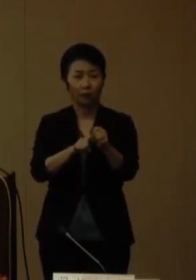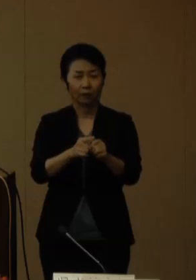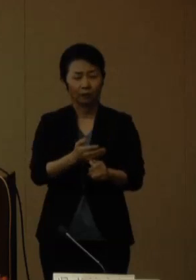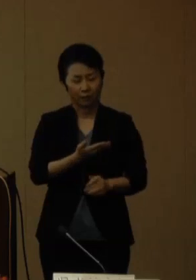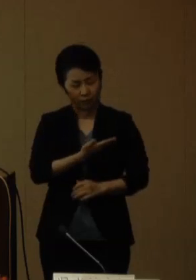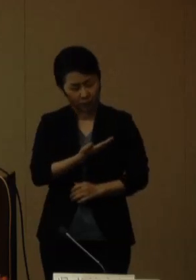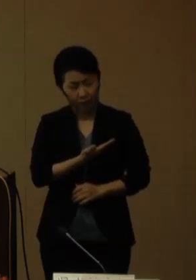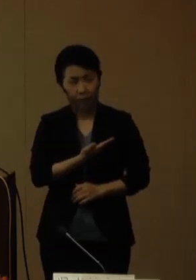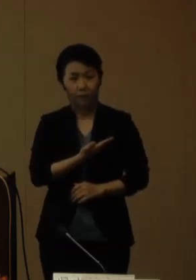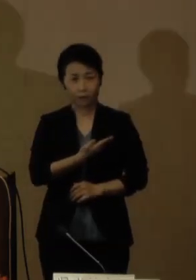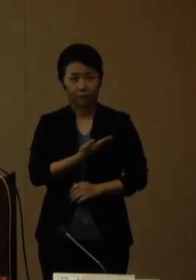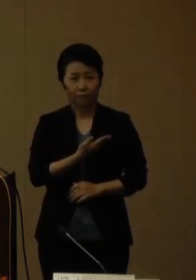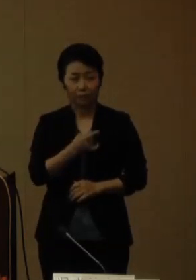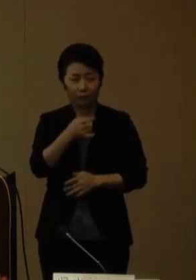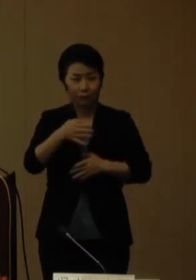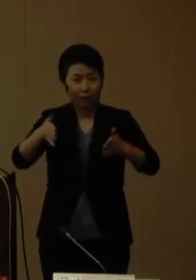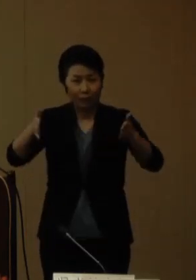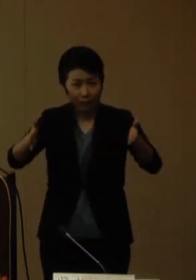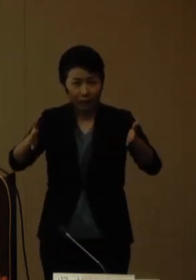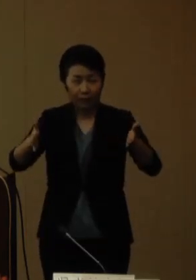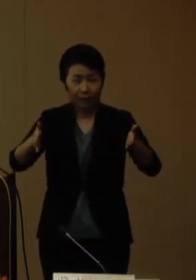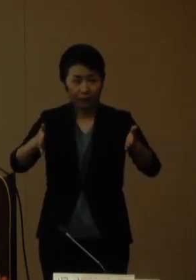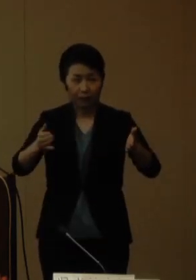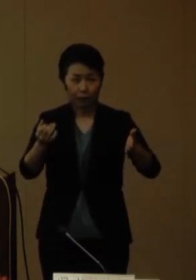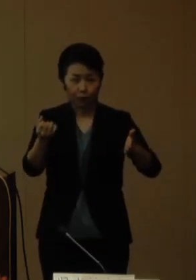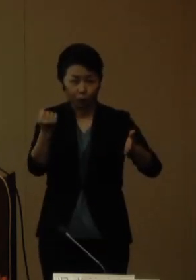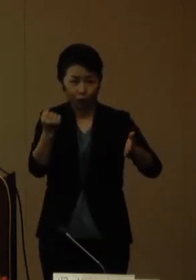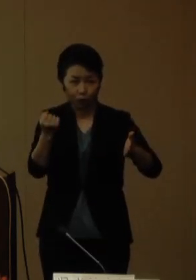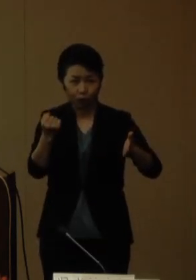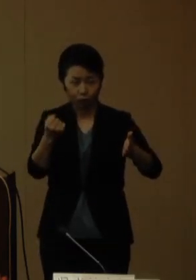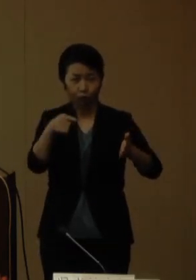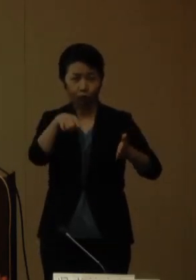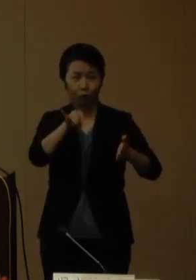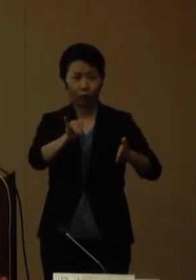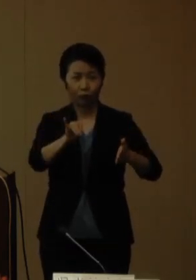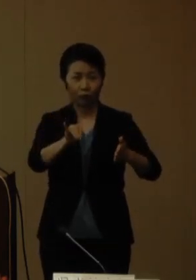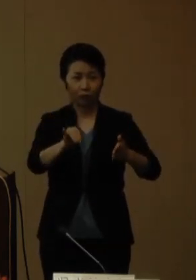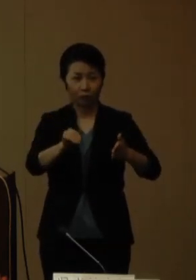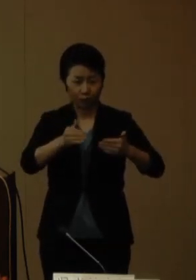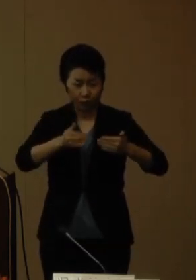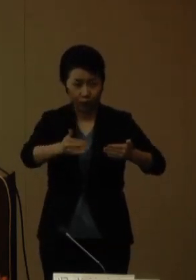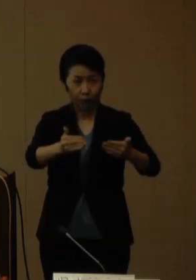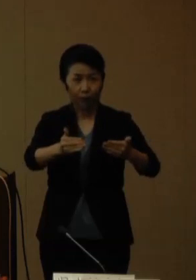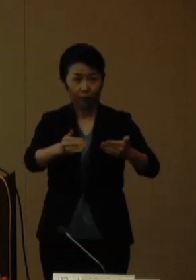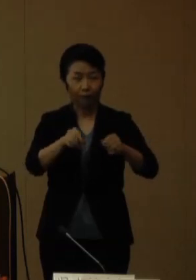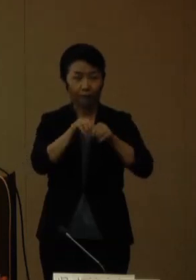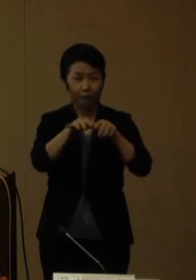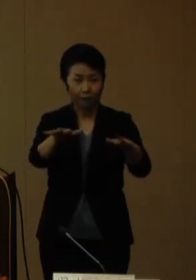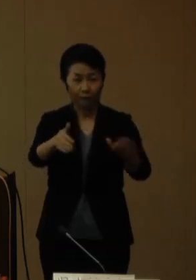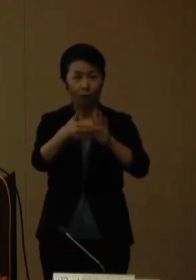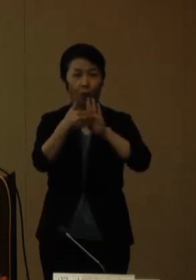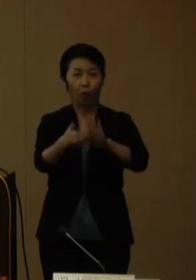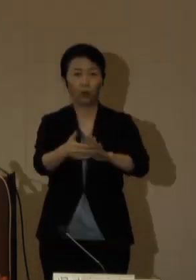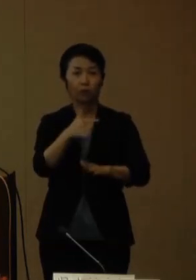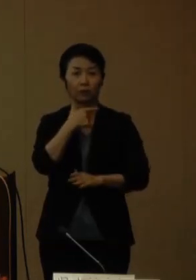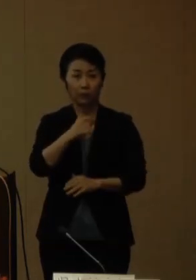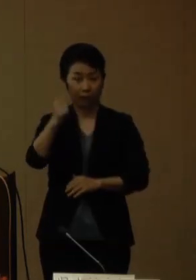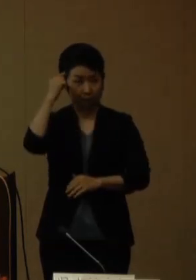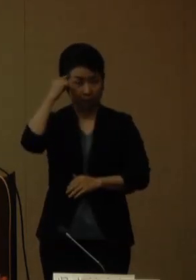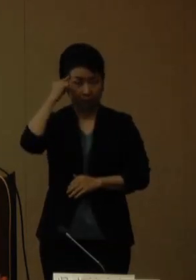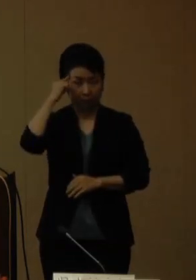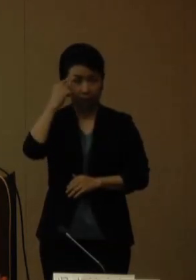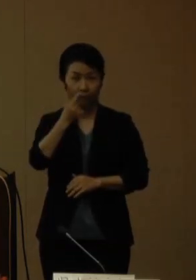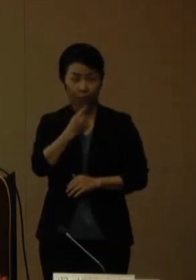この期間内に強く踏み込んだ対策を講じ、感染を抑え込むことが重要であると考えています